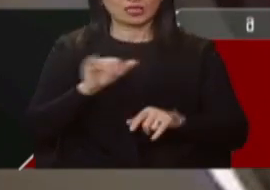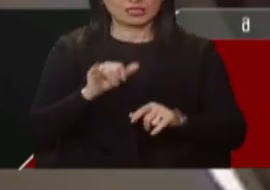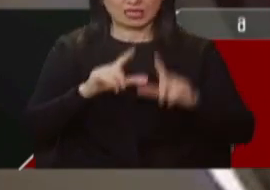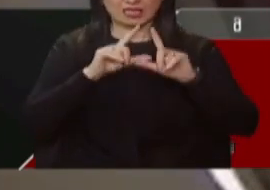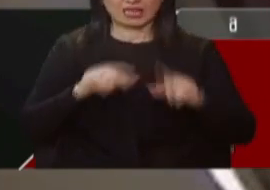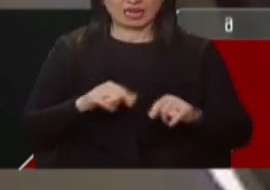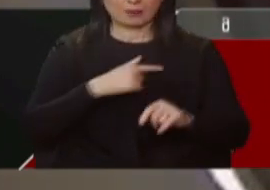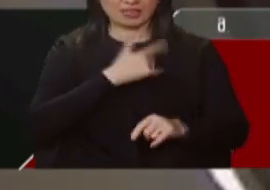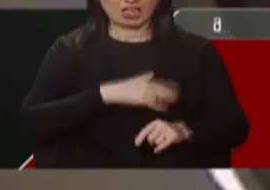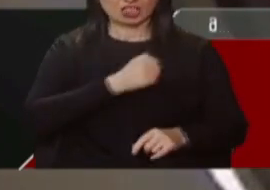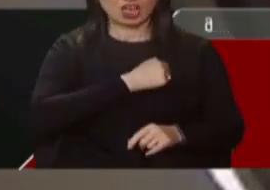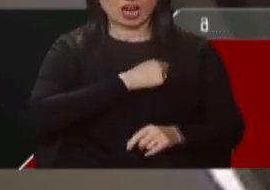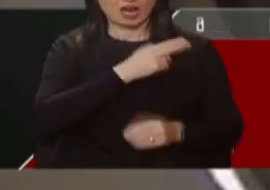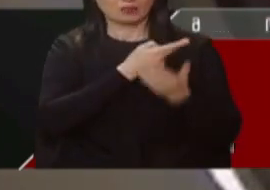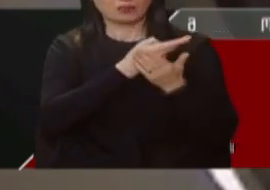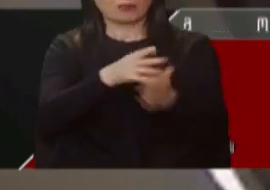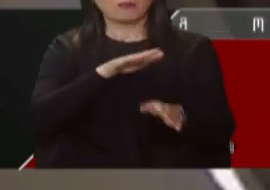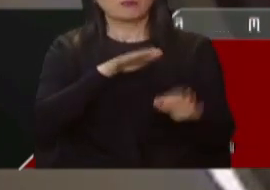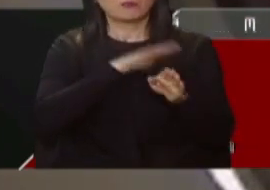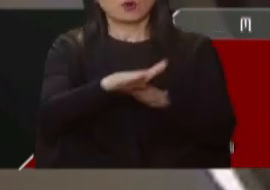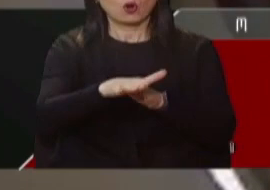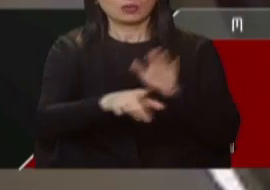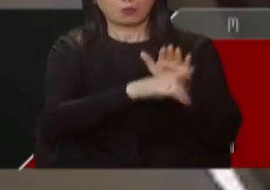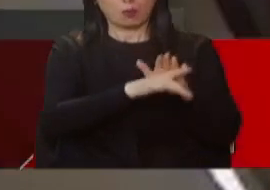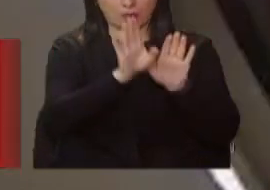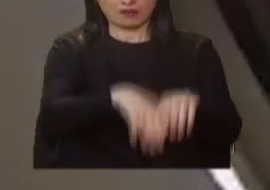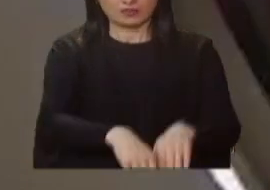კრემლი დაჭრილი ჯარისკაცებით სავსეს ავადმყოფოებსაც კი ბომბავს.